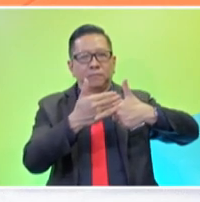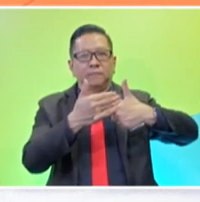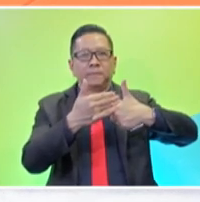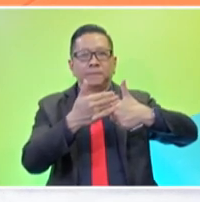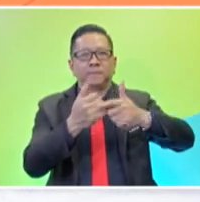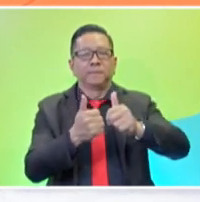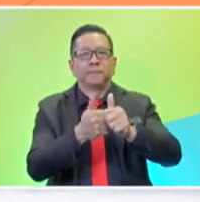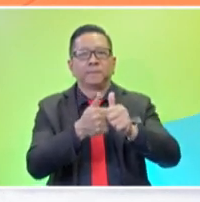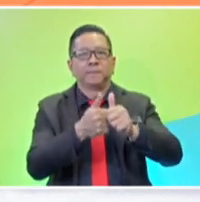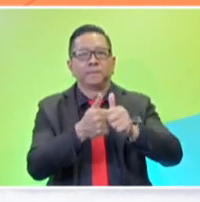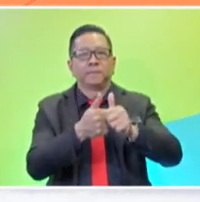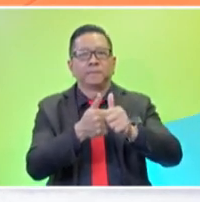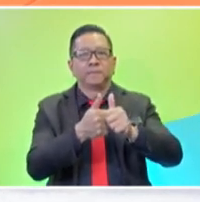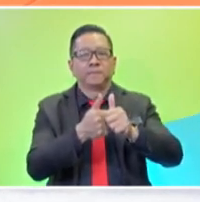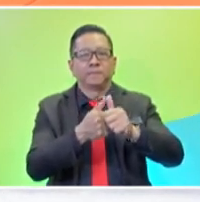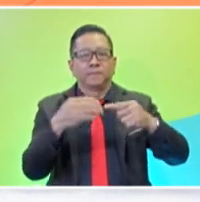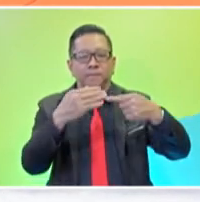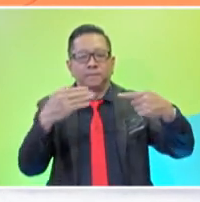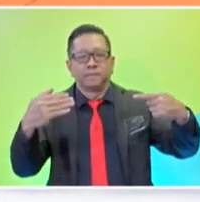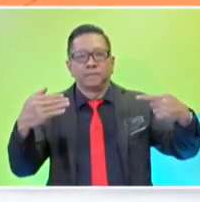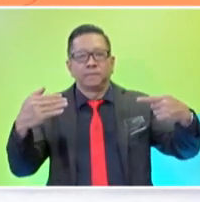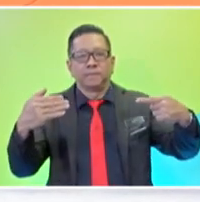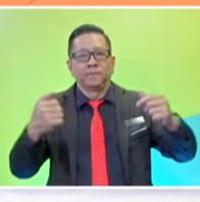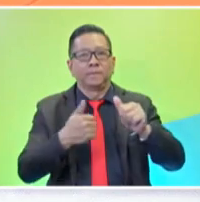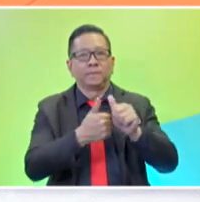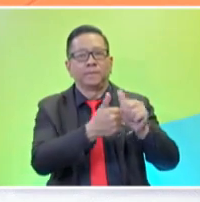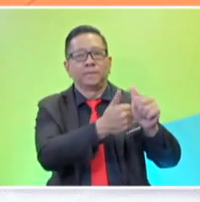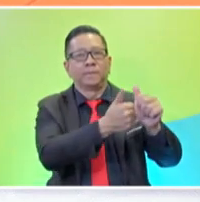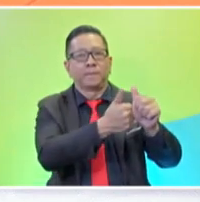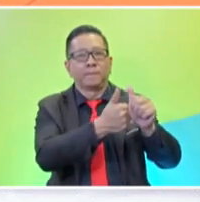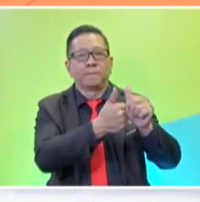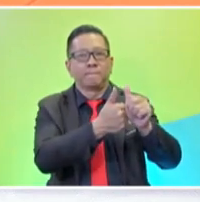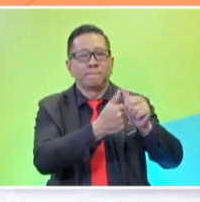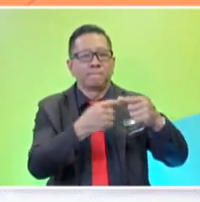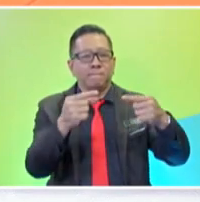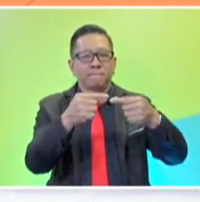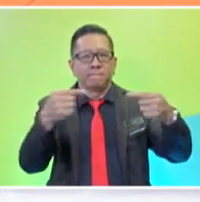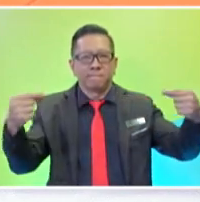kita ini supaya dia ikut ya